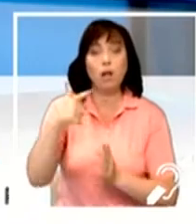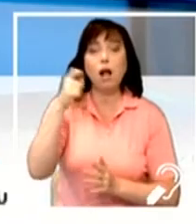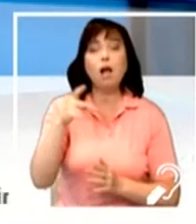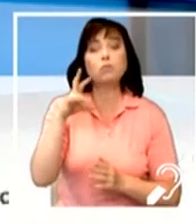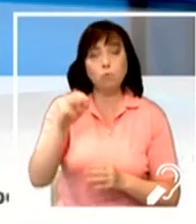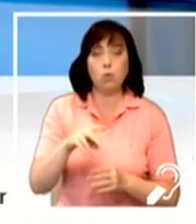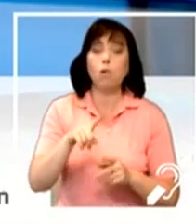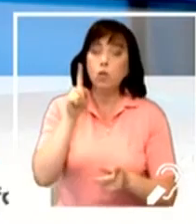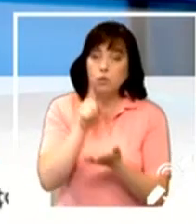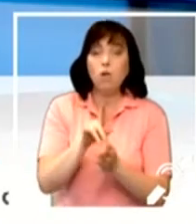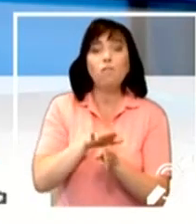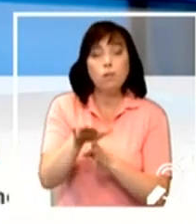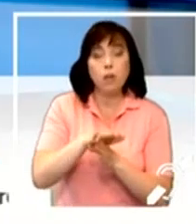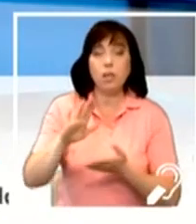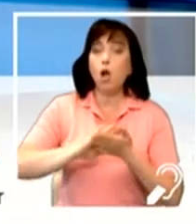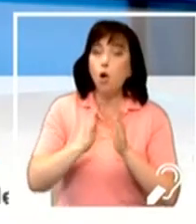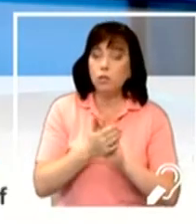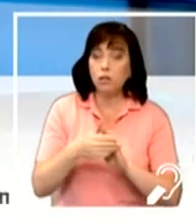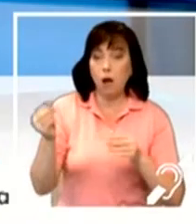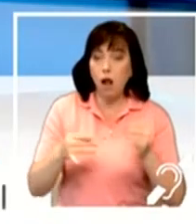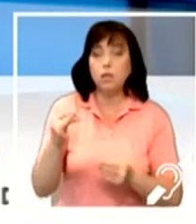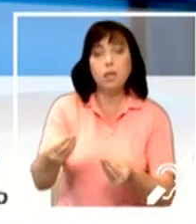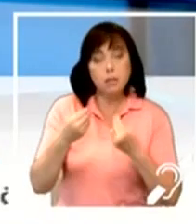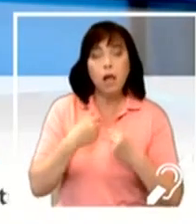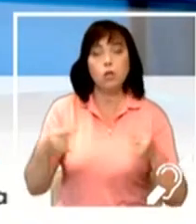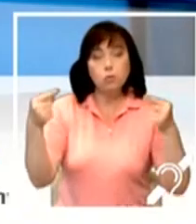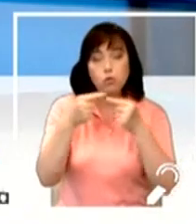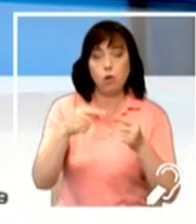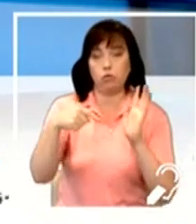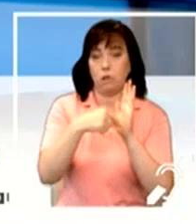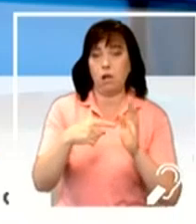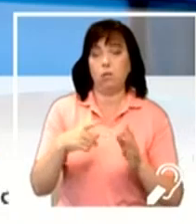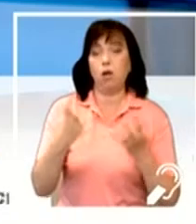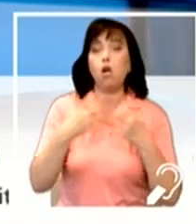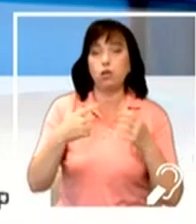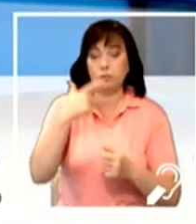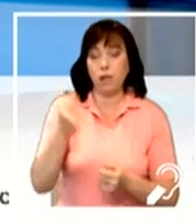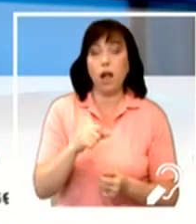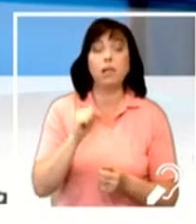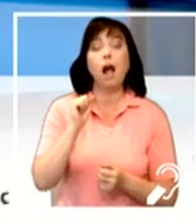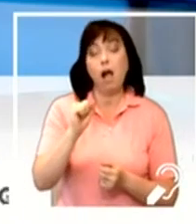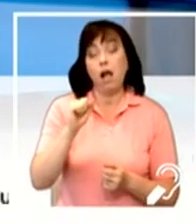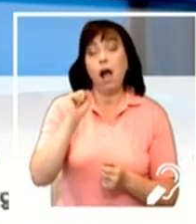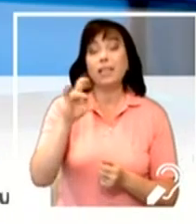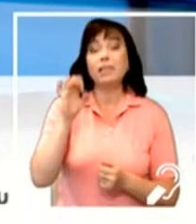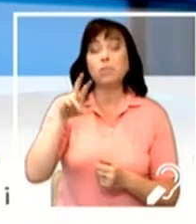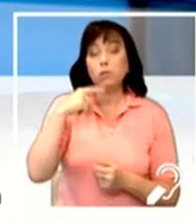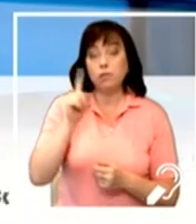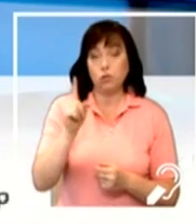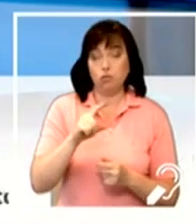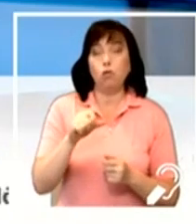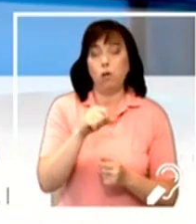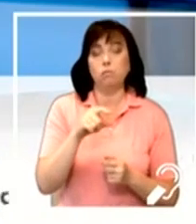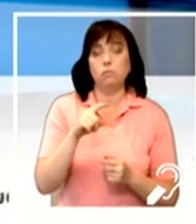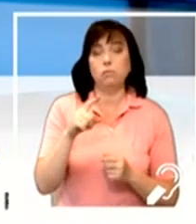Gazpromului să-și onoreze contractul și să livreze cantitatea necesară. Vicepremierul Andrei Spânu dă asigurări că, cel puțin pentru